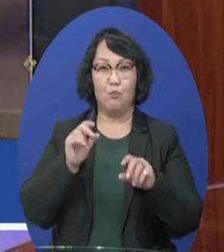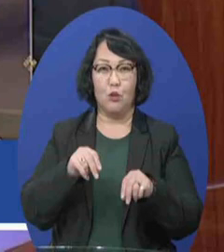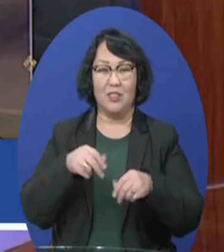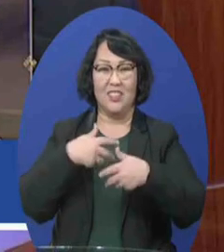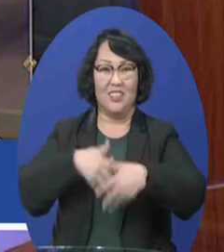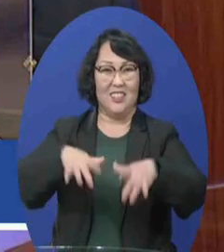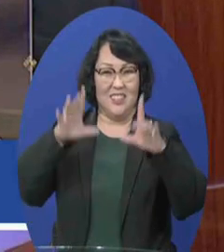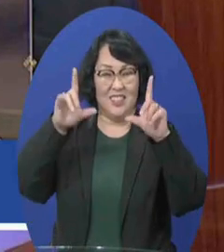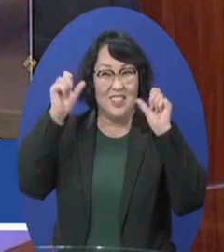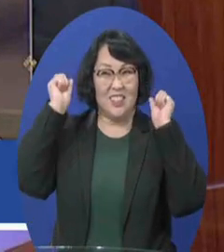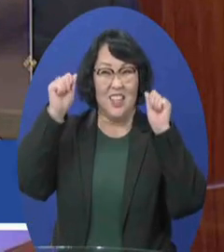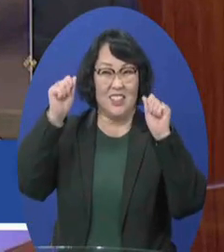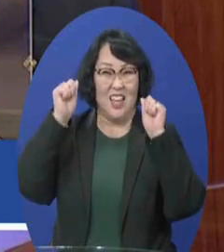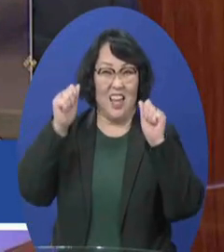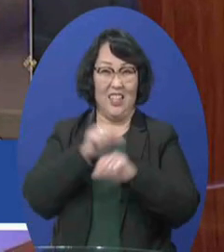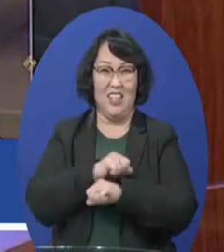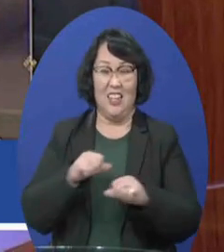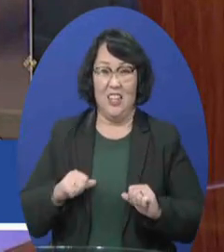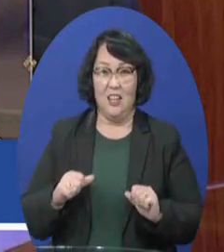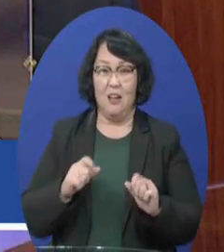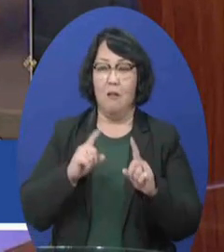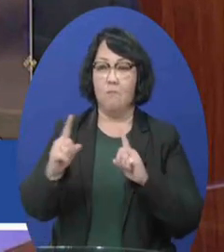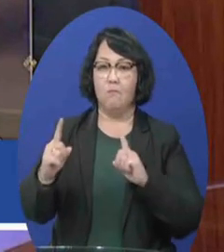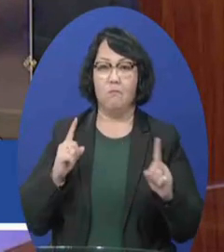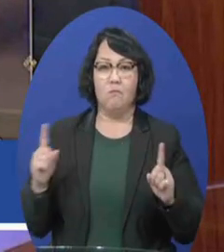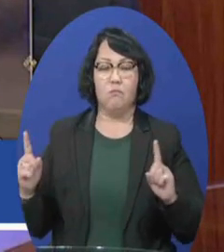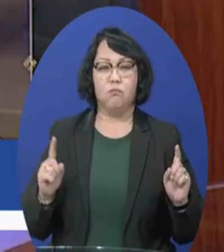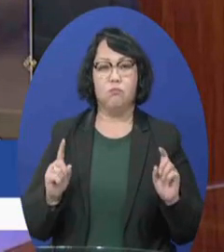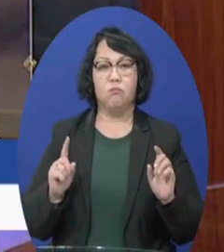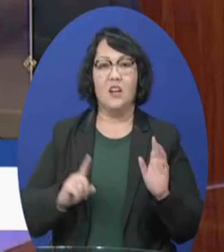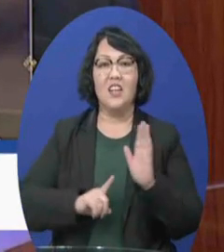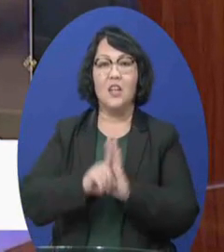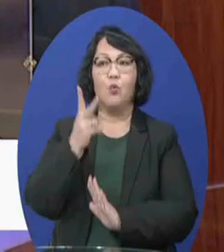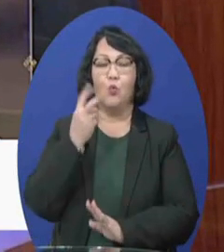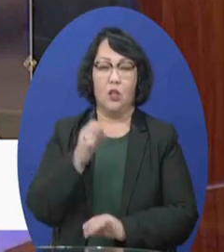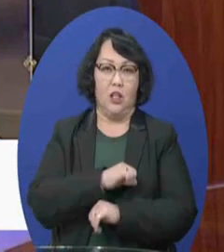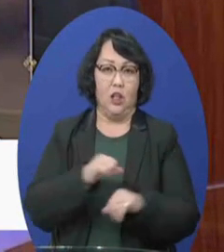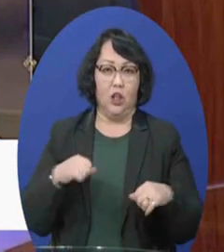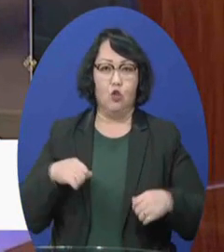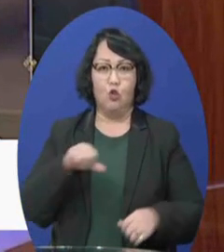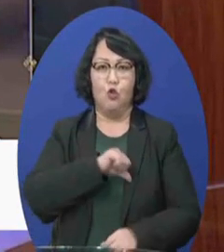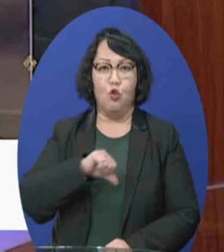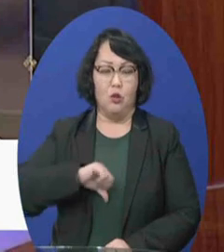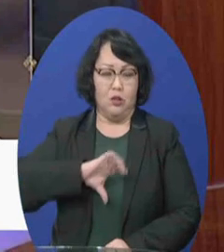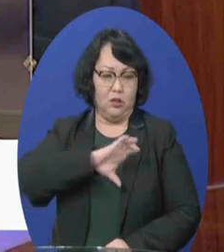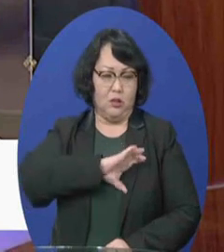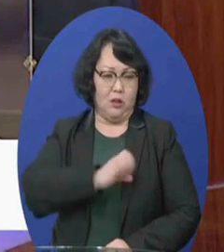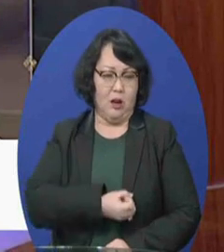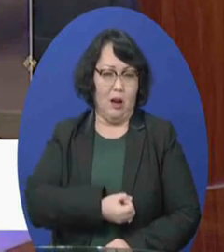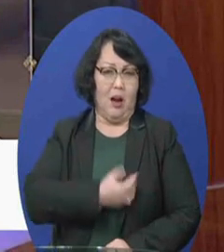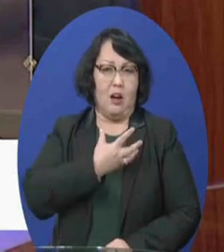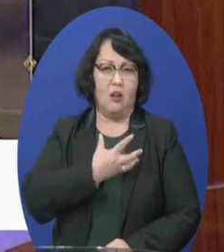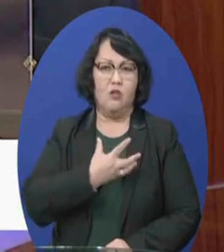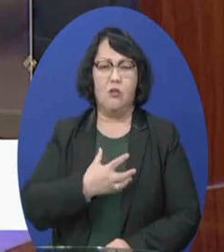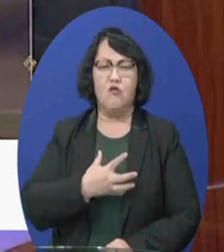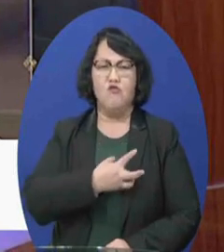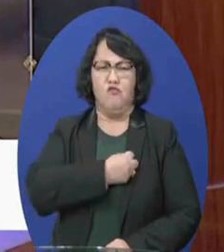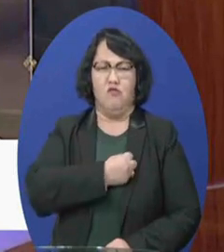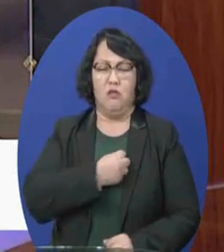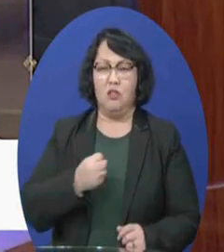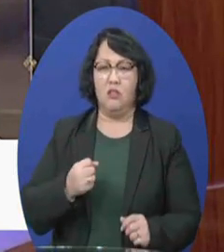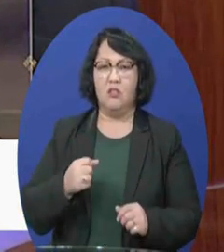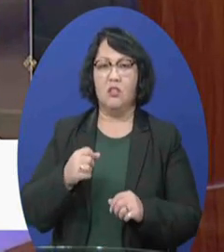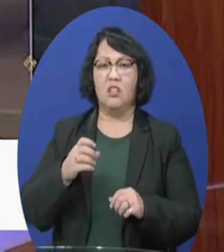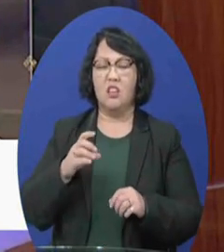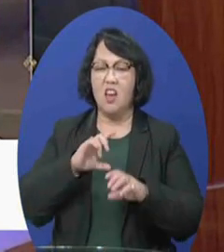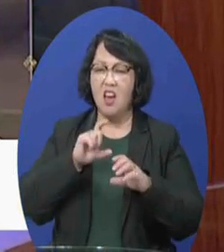жагсаал цуглаан бол ихэнх үедээ яа харахгүй ард түмний өөрсдийн дуу хоолойгоо хүргэх гэсэн